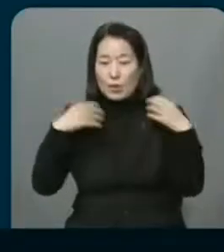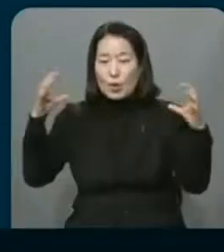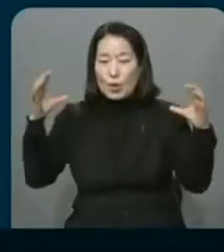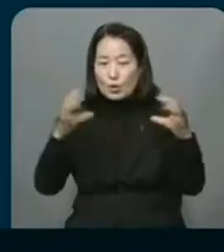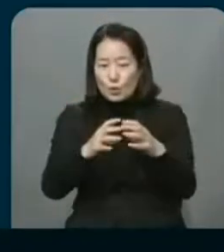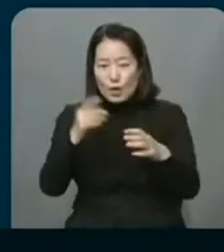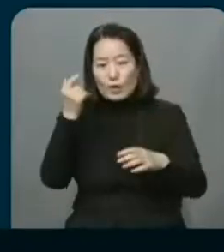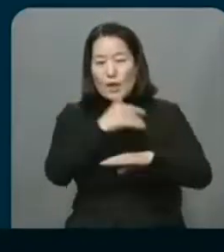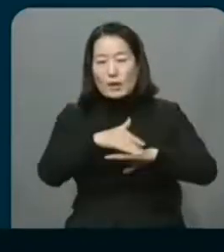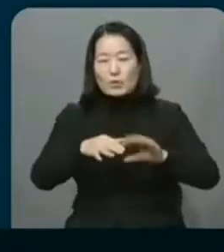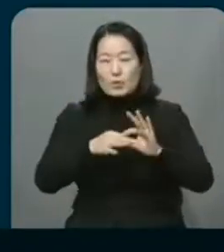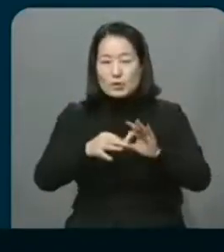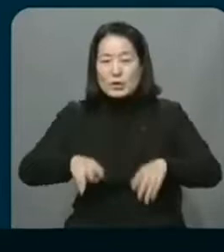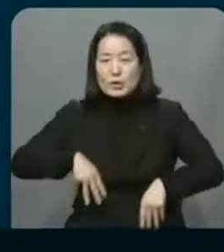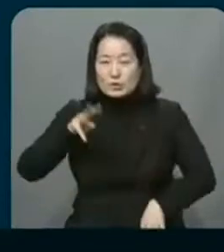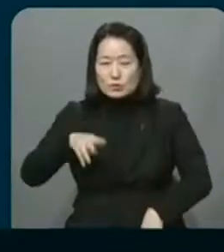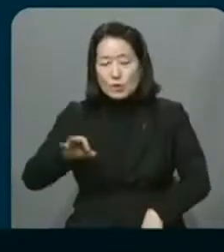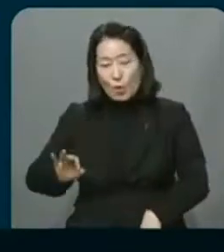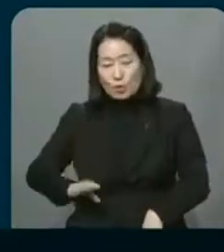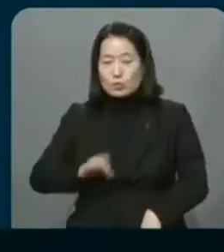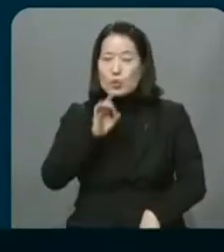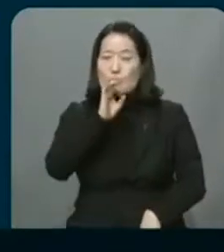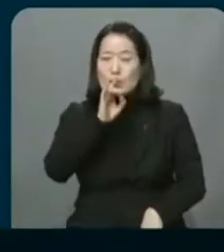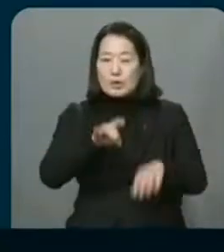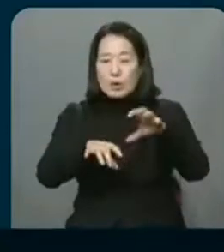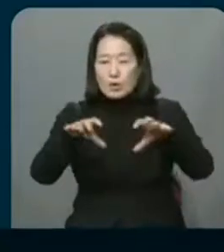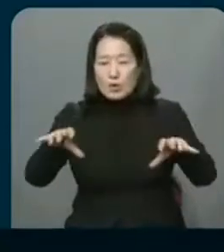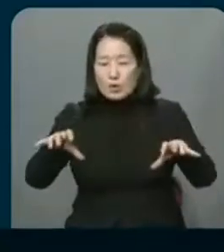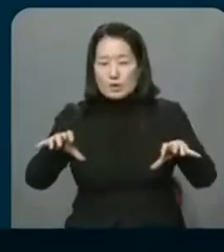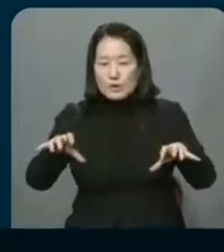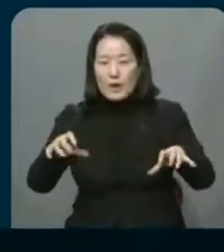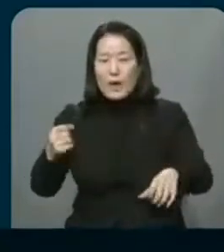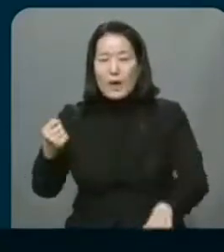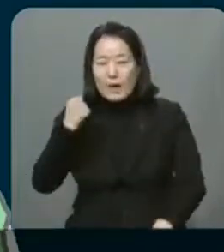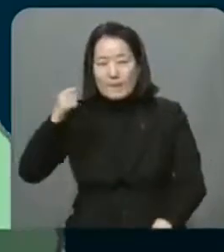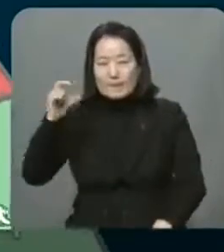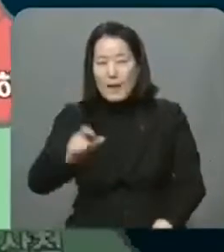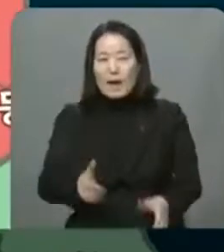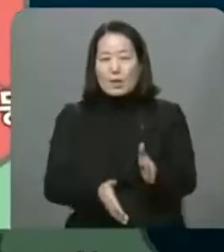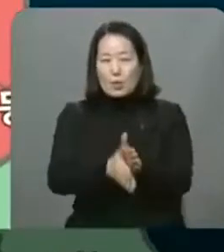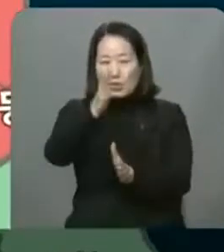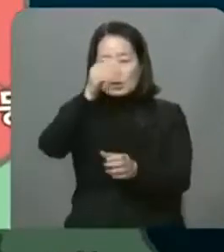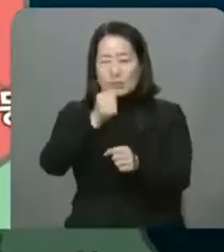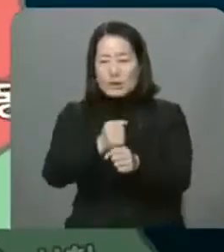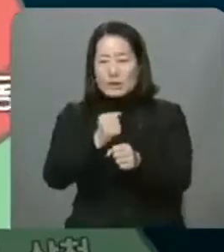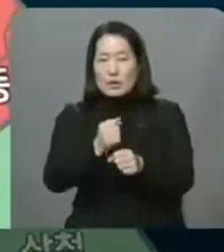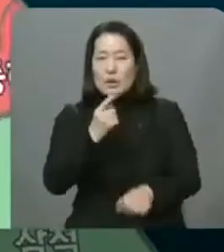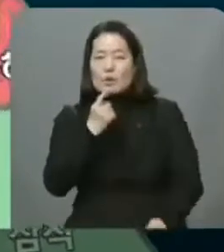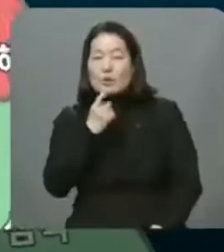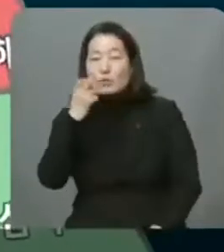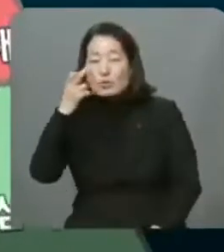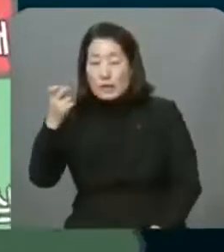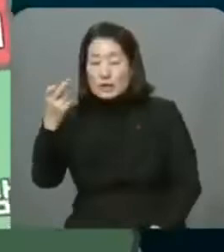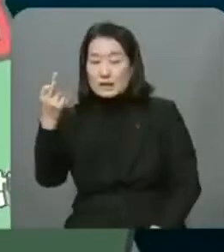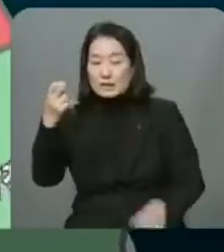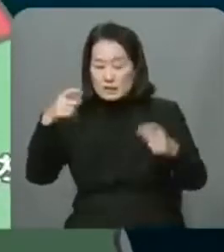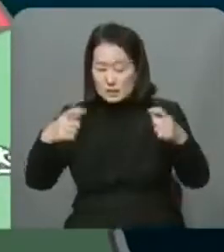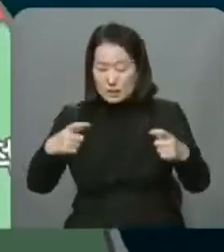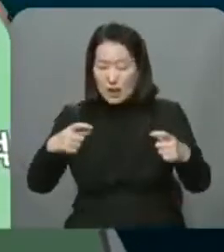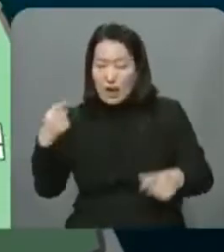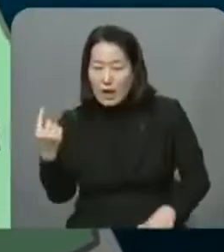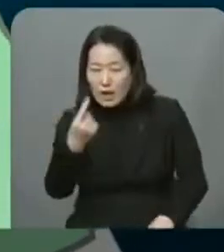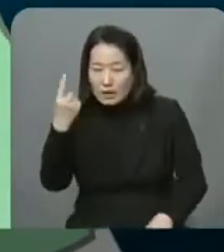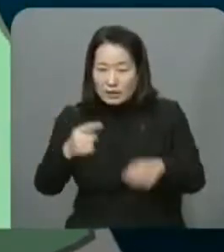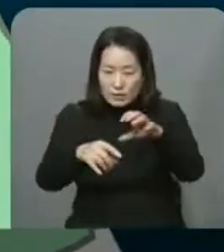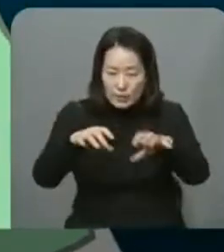종합계획을 통해 춘천권과 원주권, 강릉권을 강원형 강소 메가시티로, 또 설악 지역권, 에너지 자원